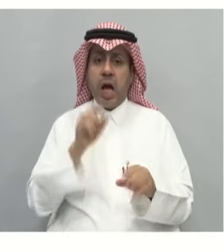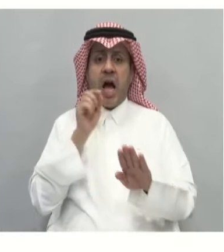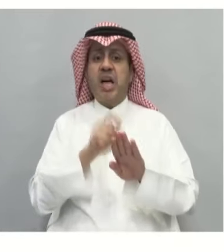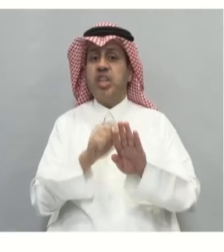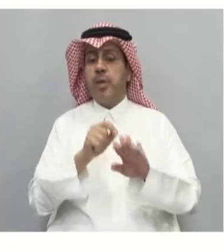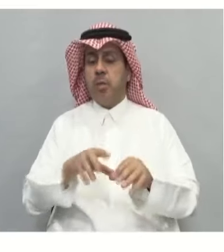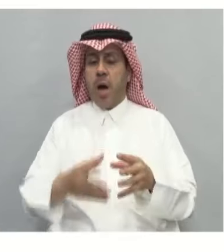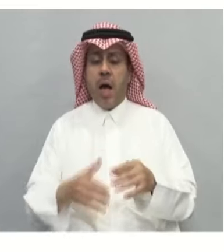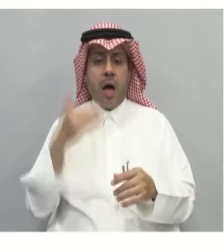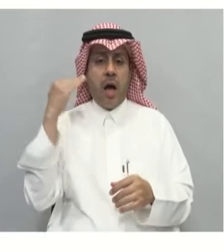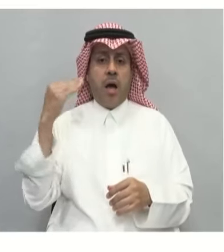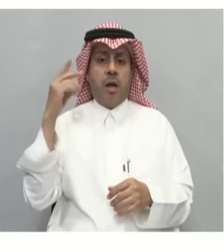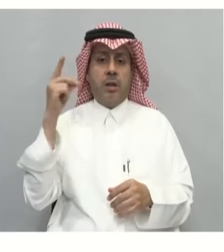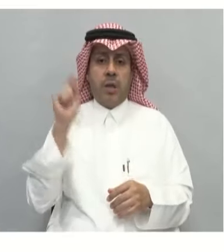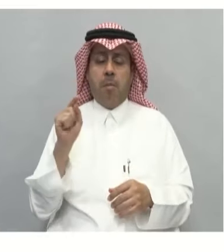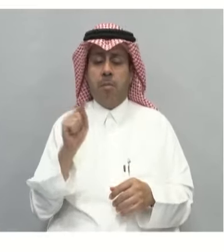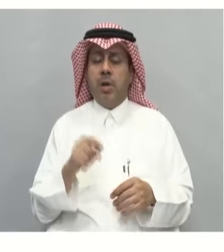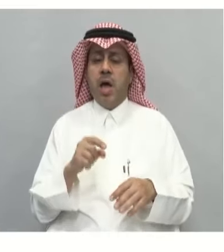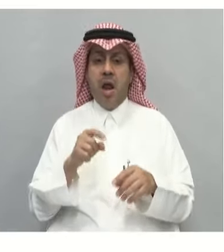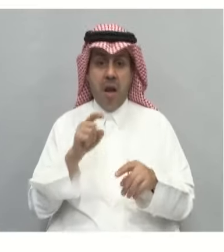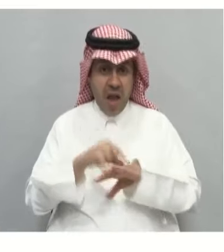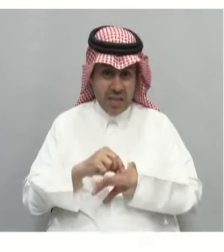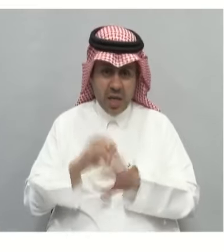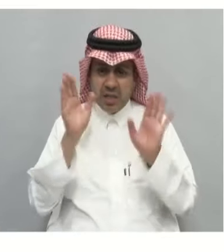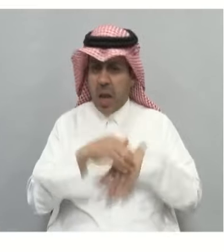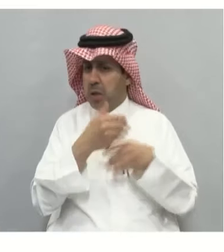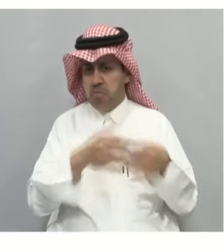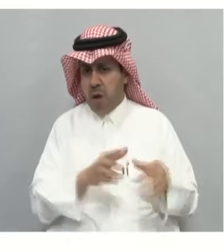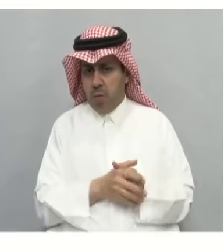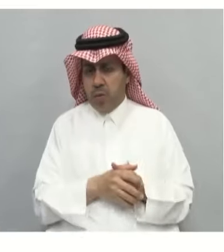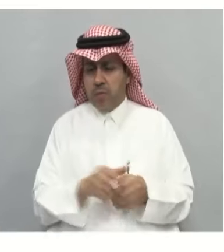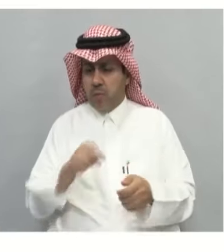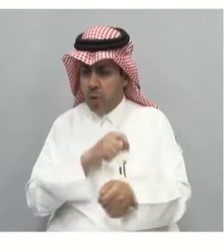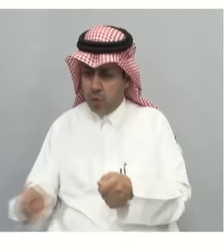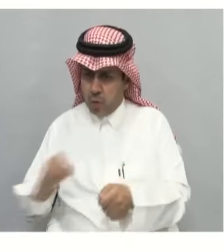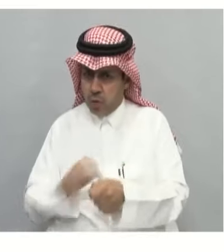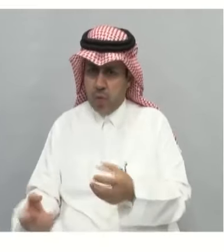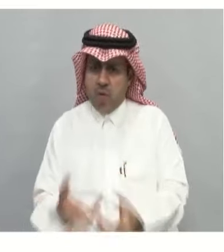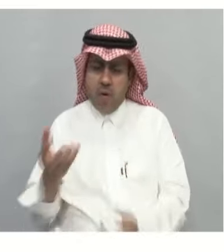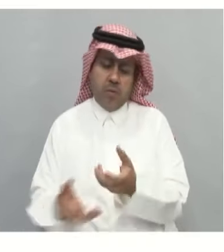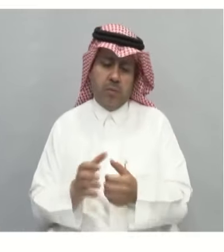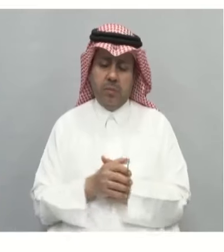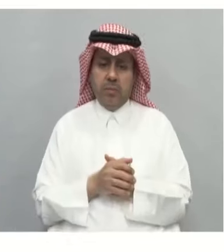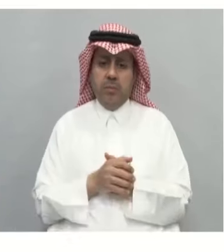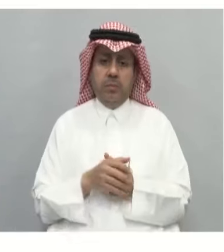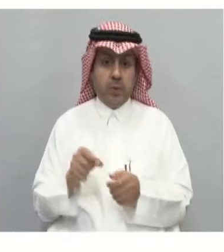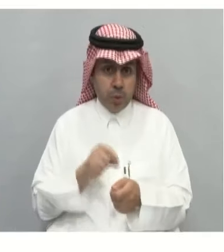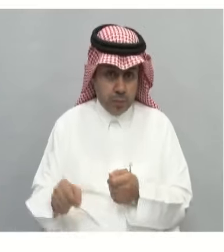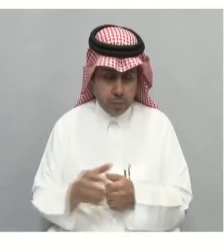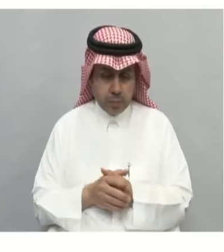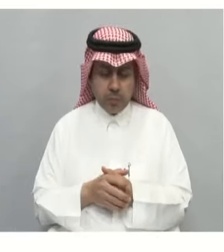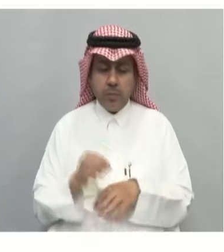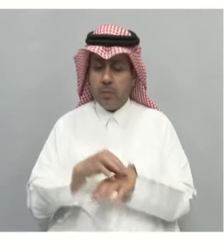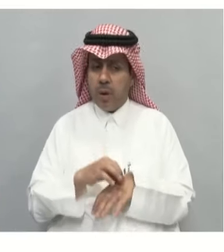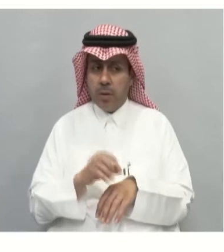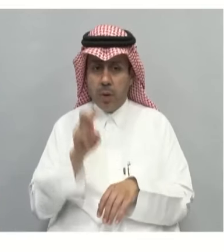حطب الى قوم لا يشهدون الصلاه ثم انطلق معي برجال معهم حزم من حطب الى